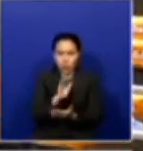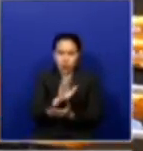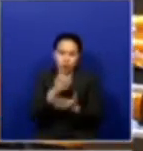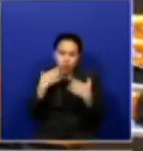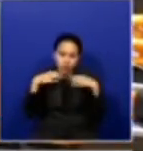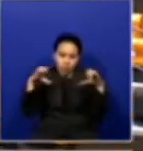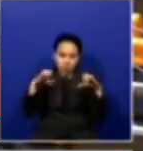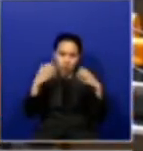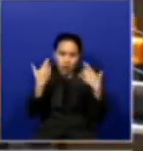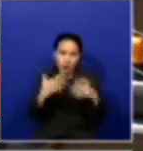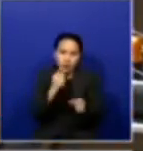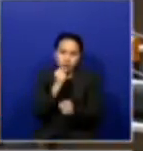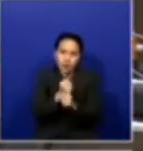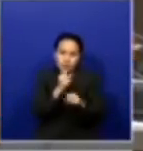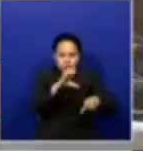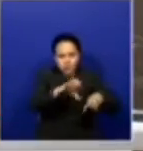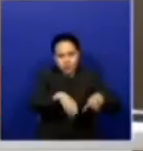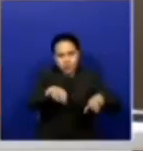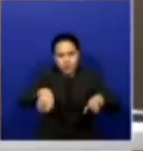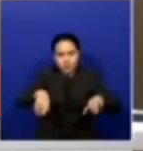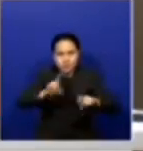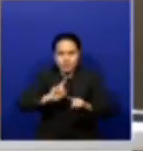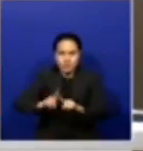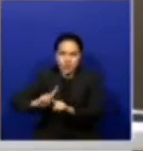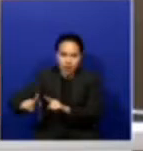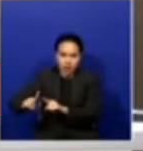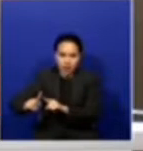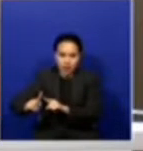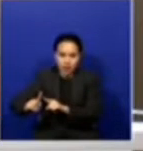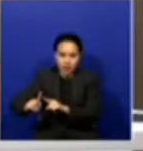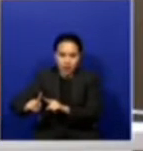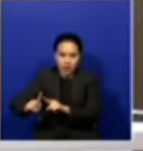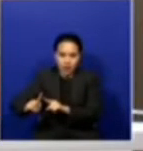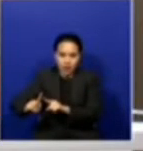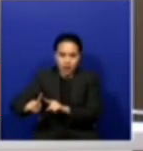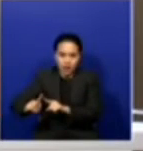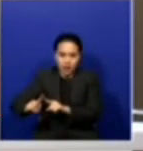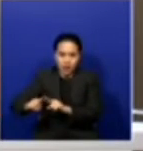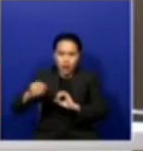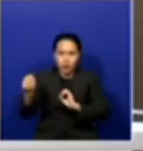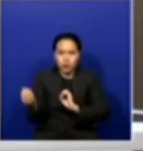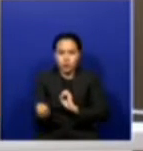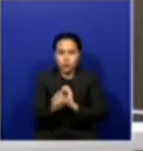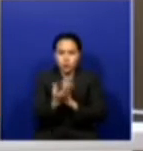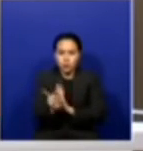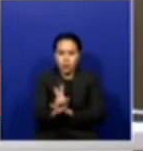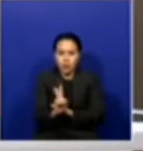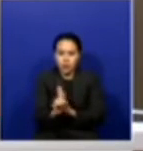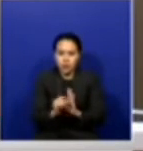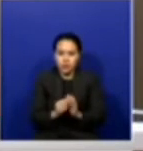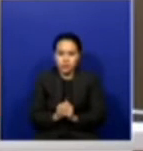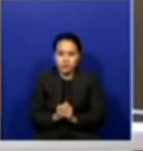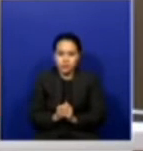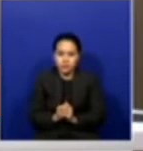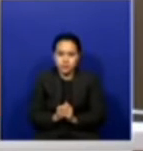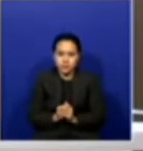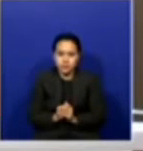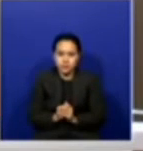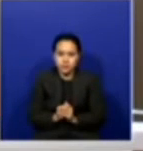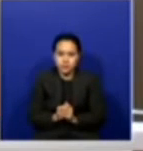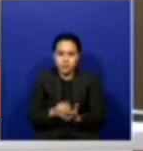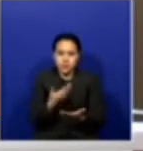งานอื่นที่รัฐทำให้การชำระเงินต้นเงินกู้เนี่ยนะ